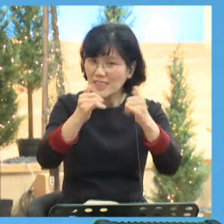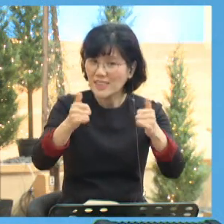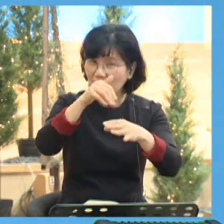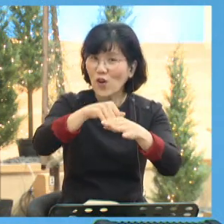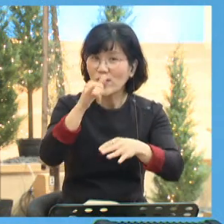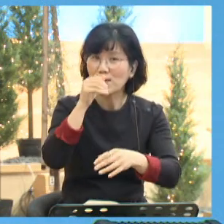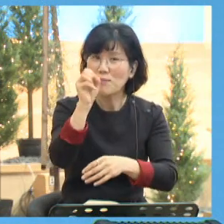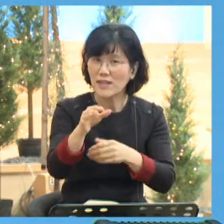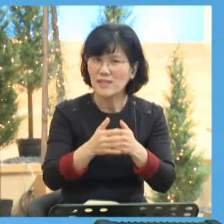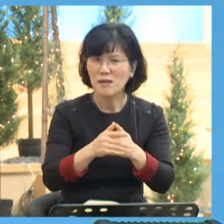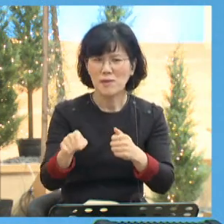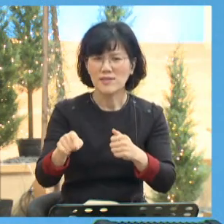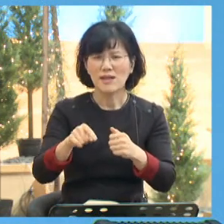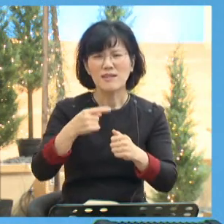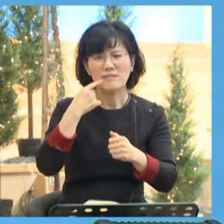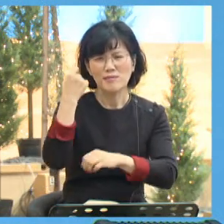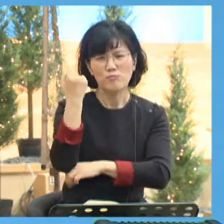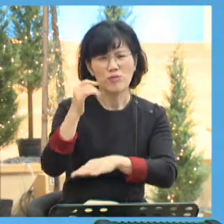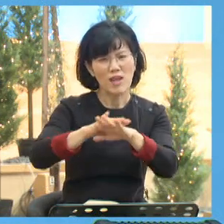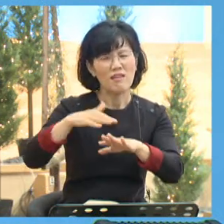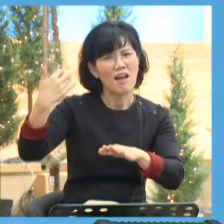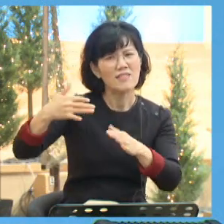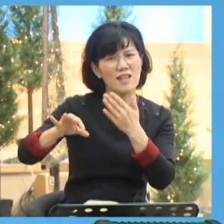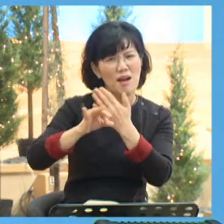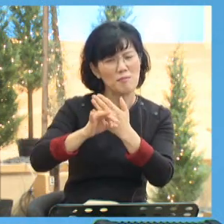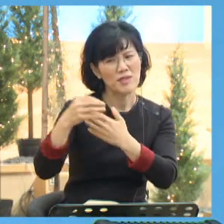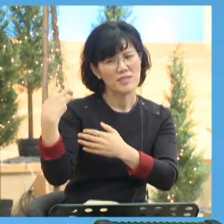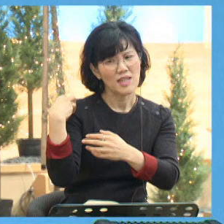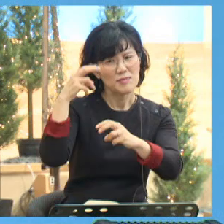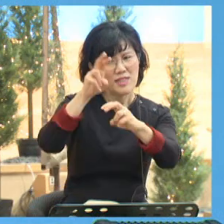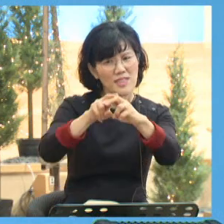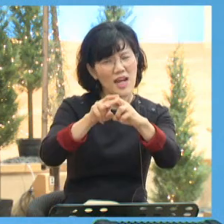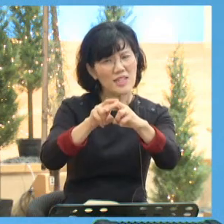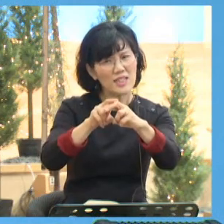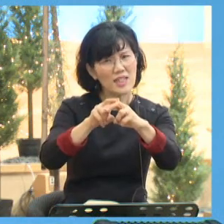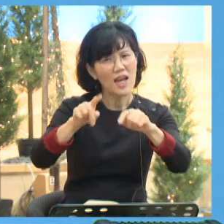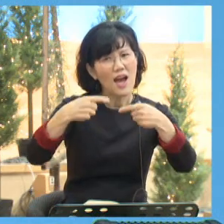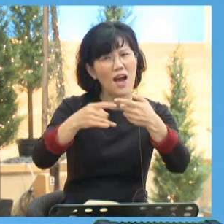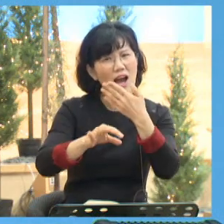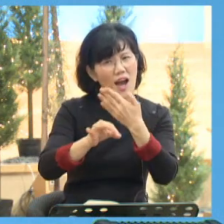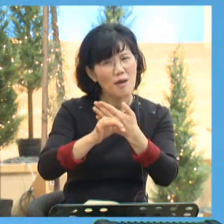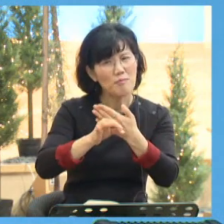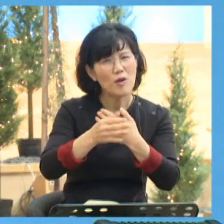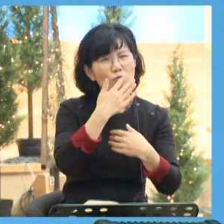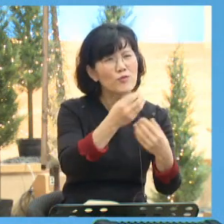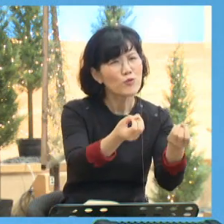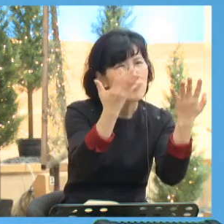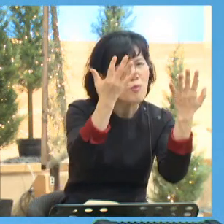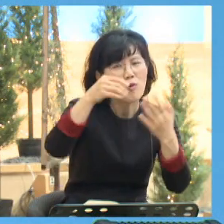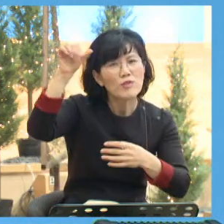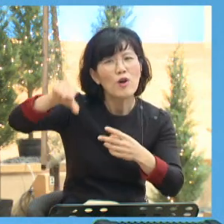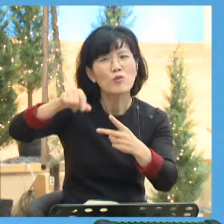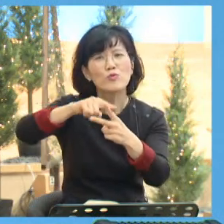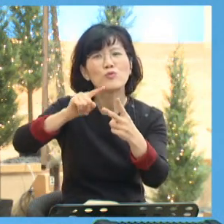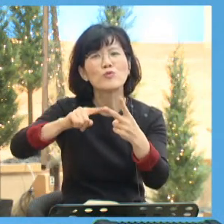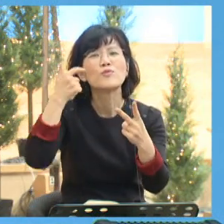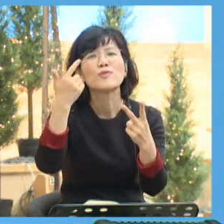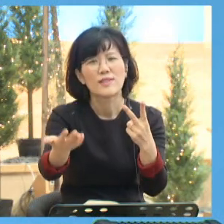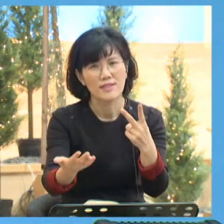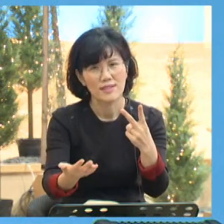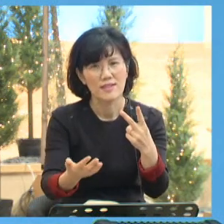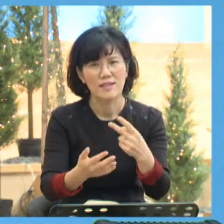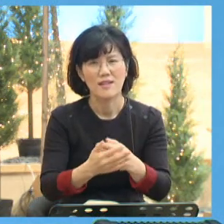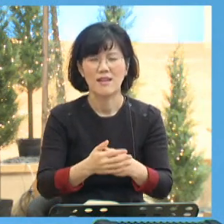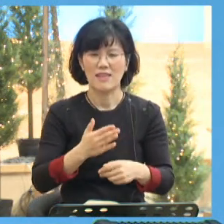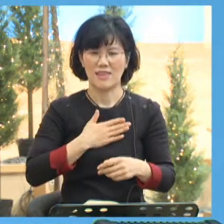책임 있는 자리에서 솔라 서게 되어 지면 크게 축복이 될까요 처 주 가 되어 질까요 범위